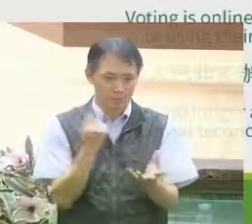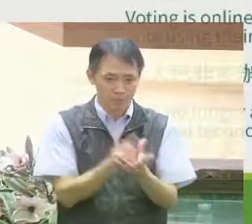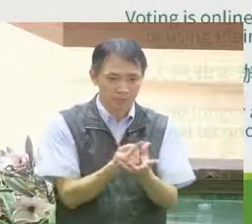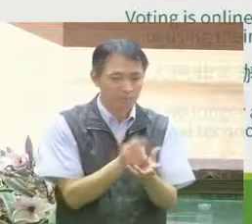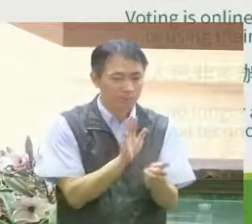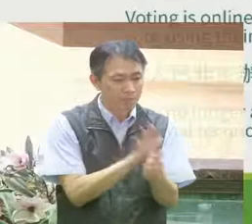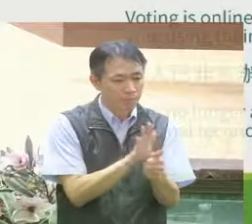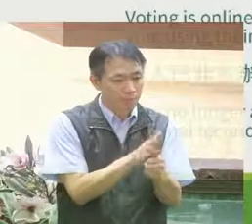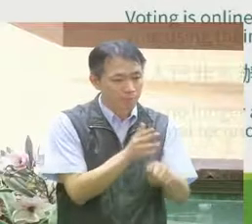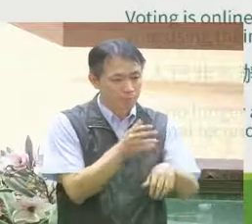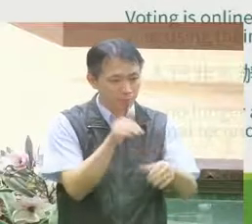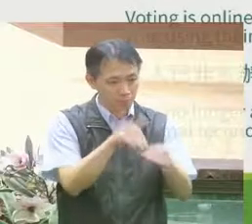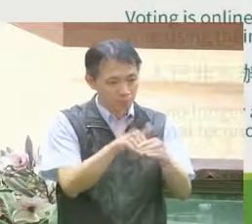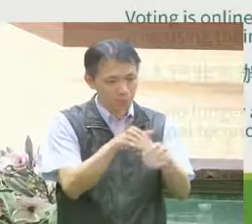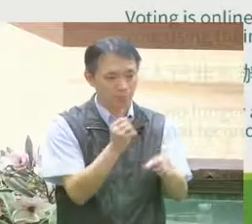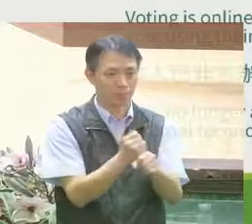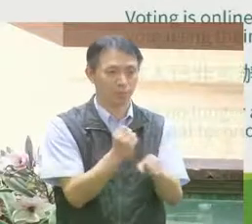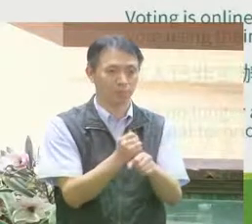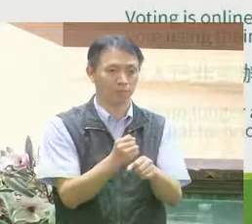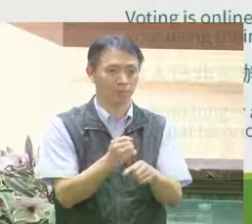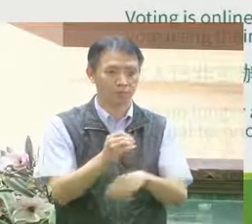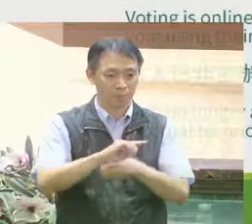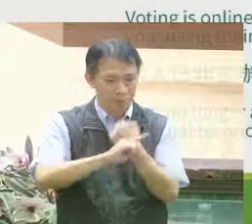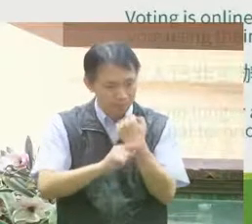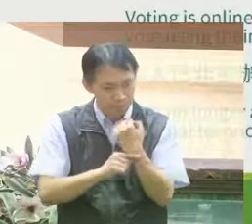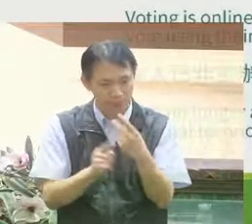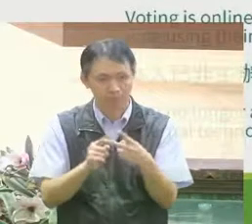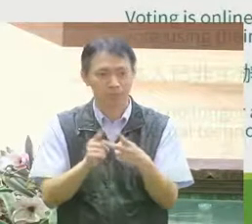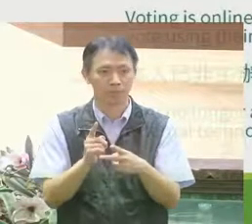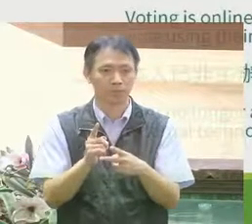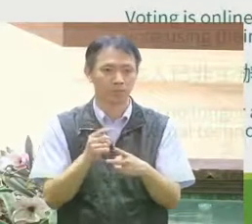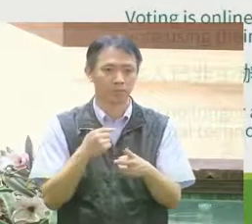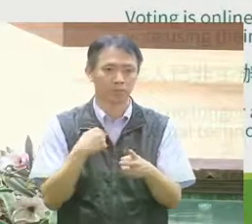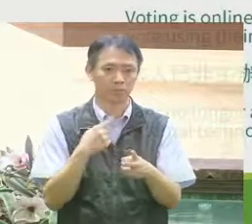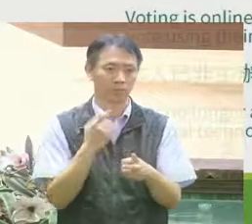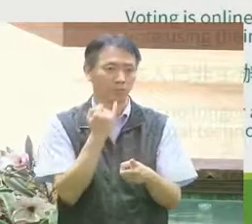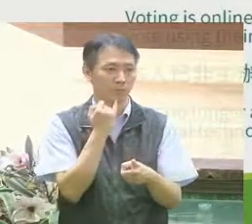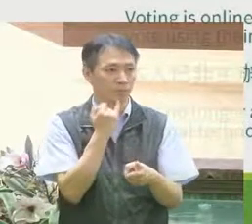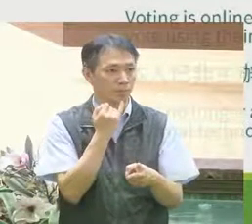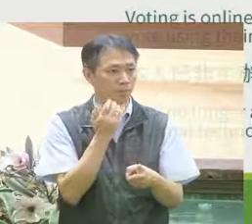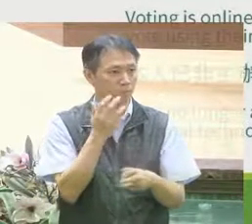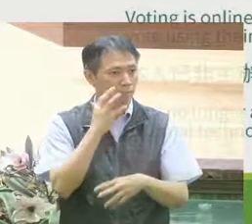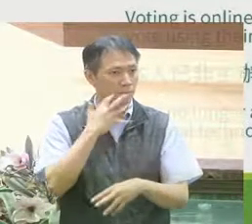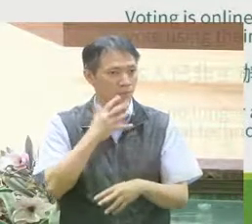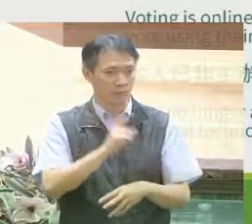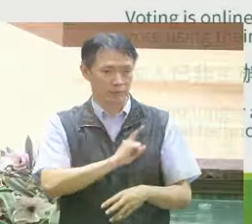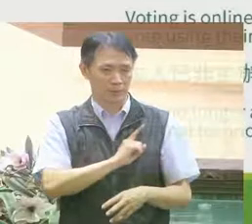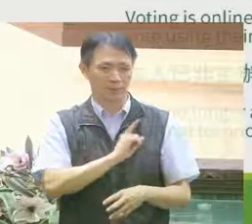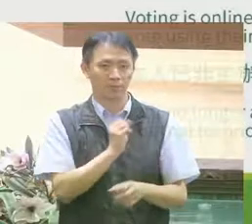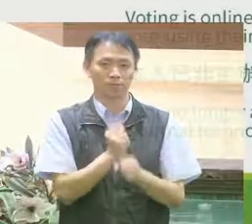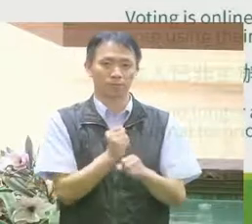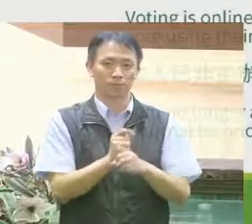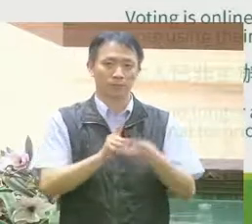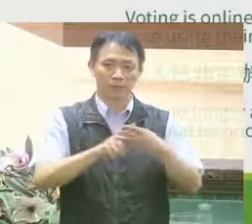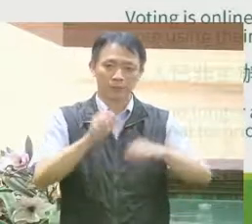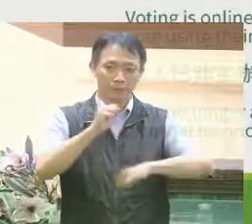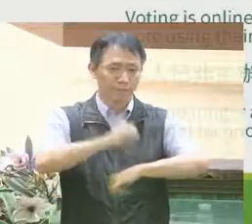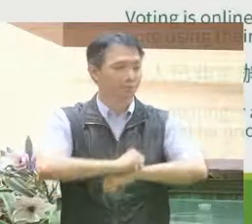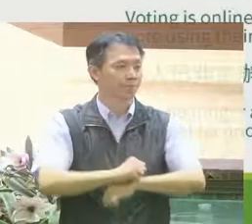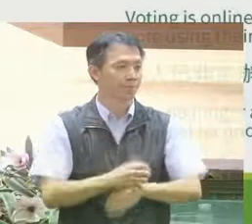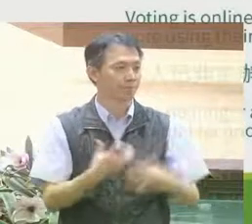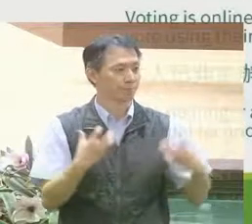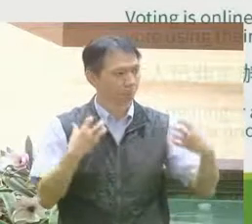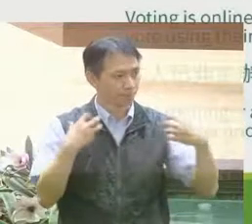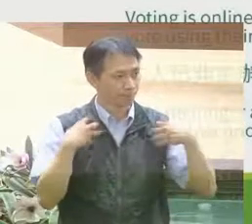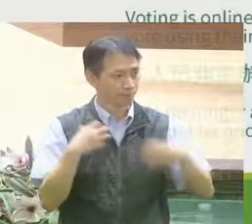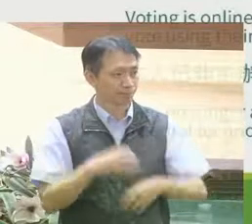工作，在法律上跟政治上是由新澳门学社在澳门本地作为主办机构负责。此